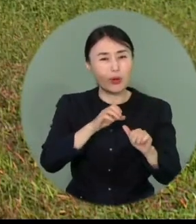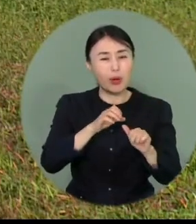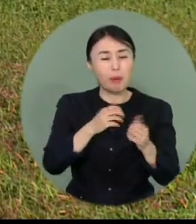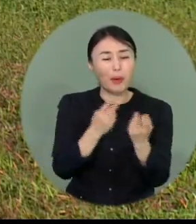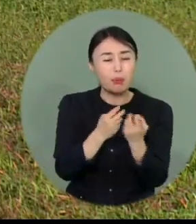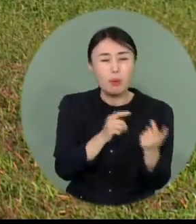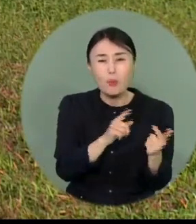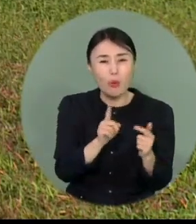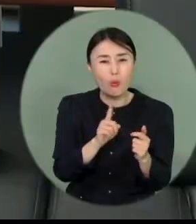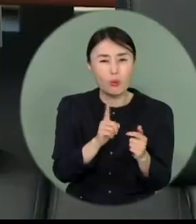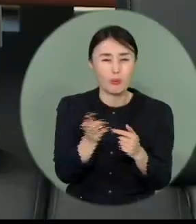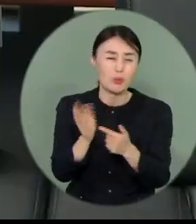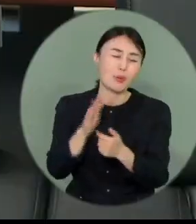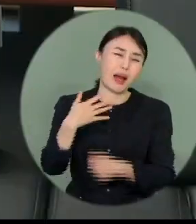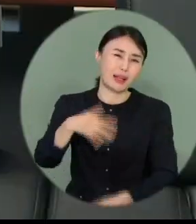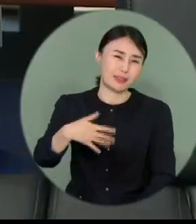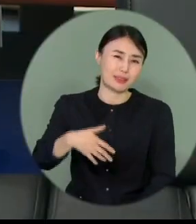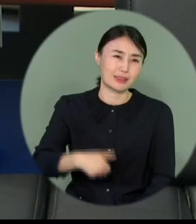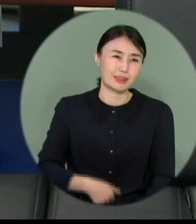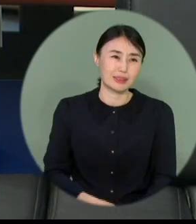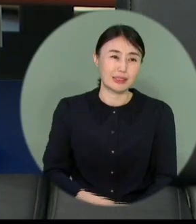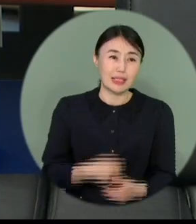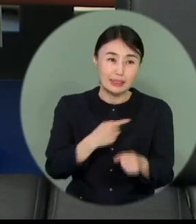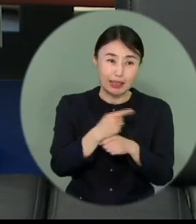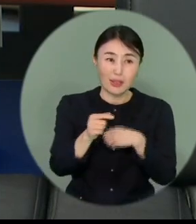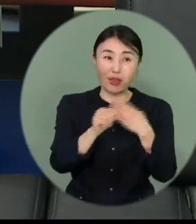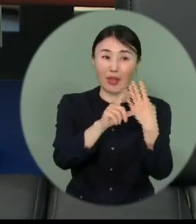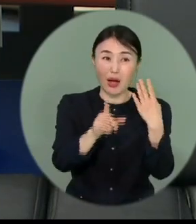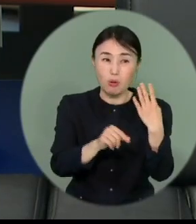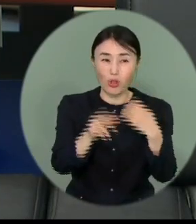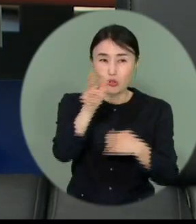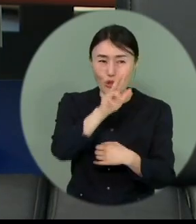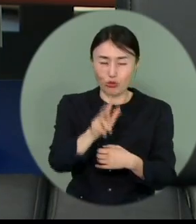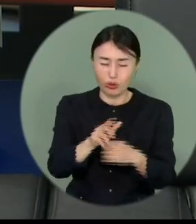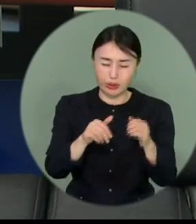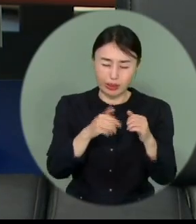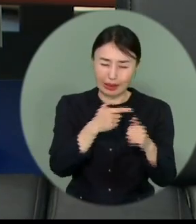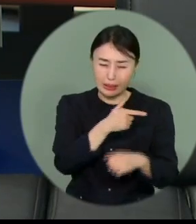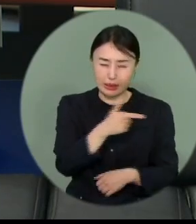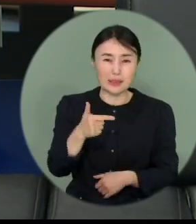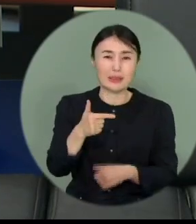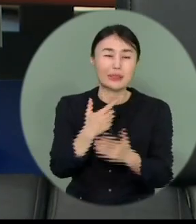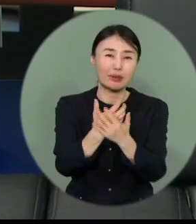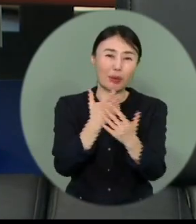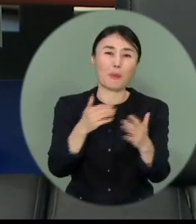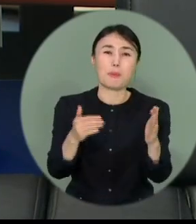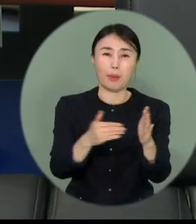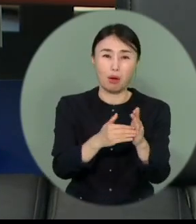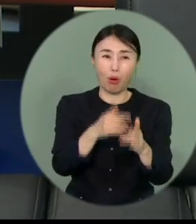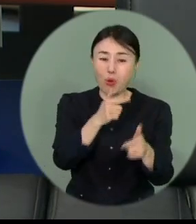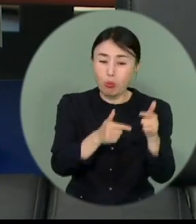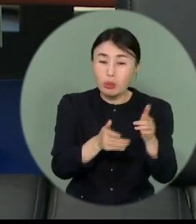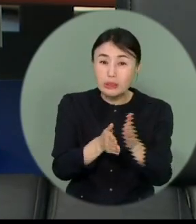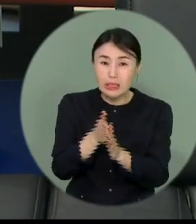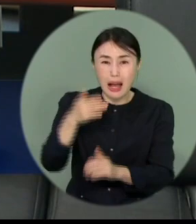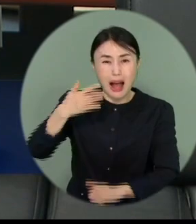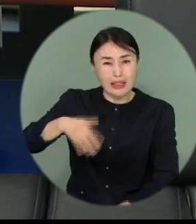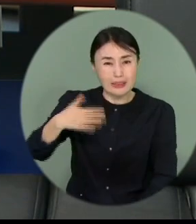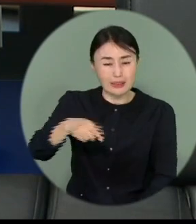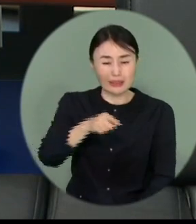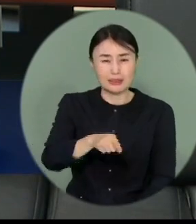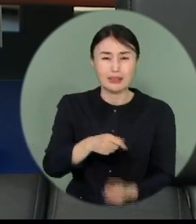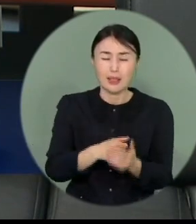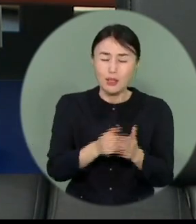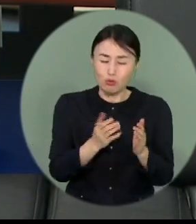공개하지 않고 있습니다 내년 4월이 전국단 대가 모두 다 끝납니다 그런데 목시 아직까지도 그에